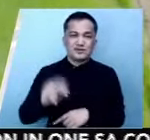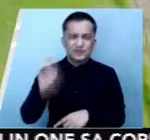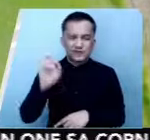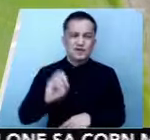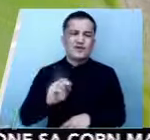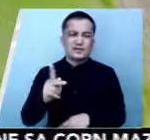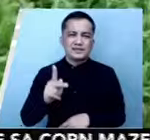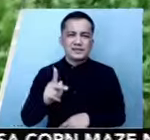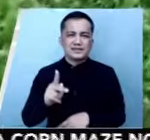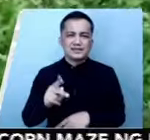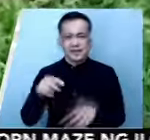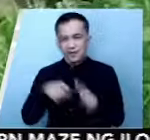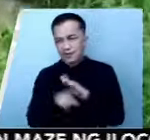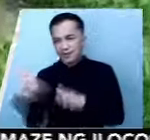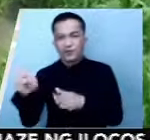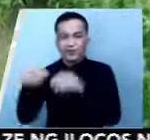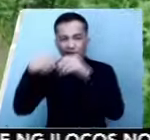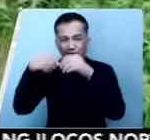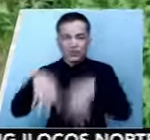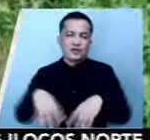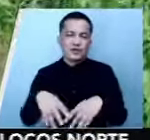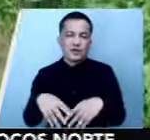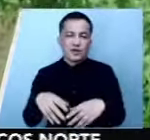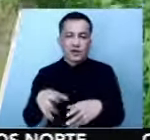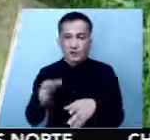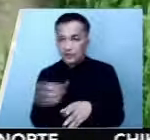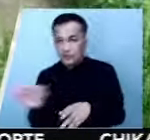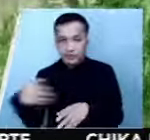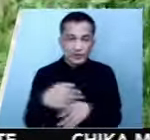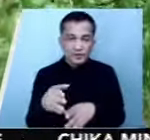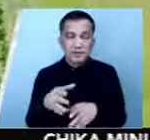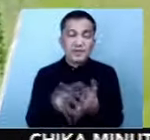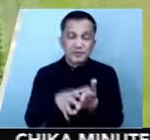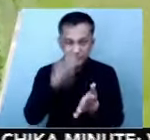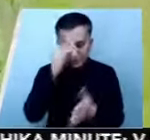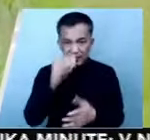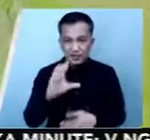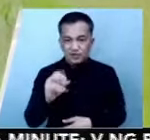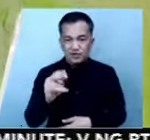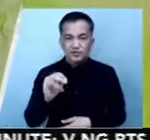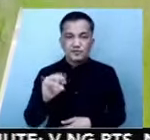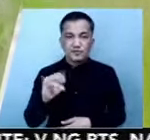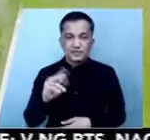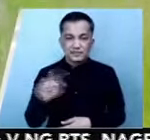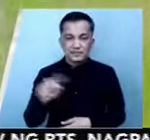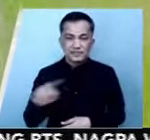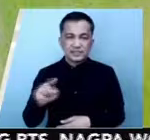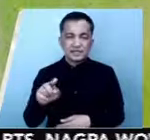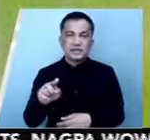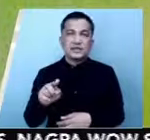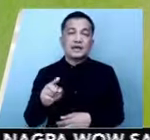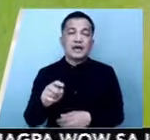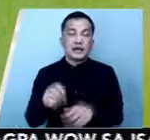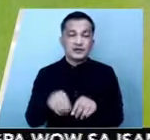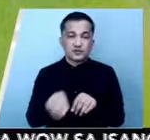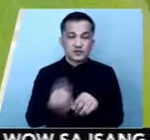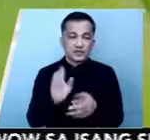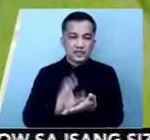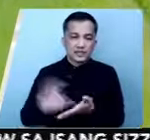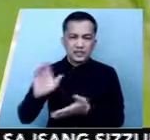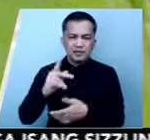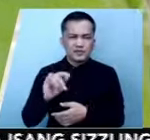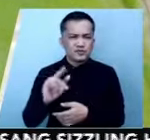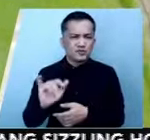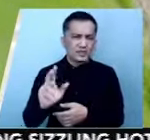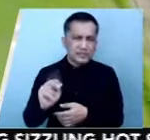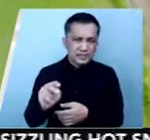may matututunan. At yan ang sa Corn Maze sa Ilocos Norte Agricultural College sa Bayan ng Pasukin, kung saan sa